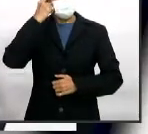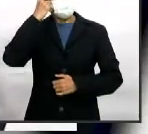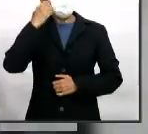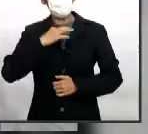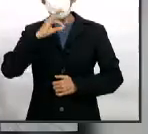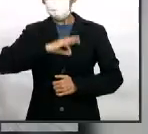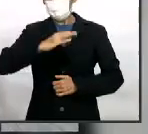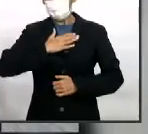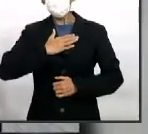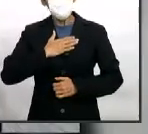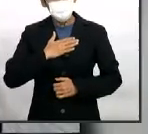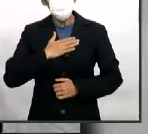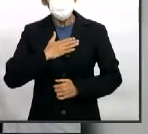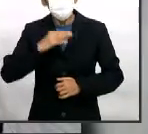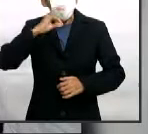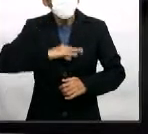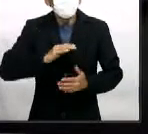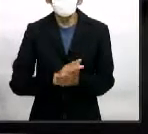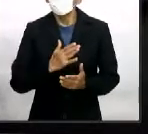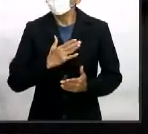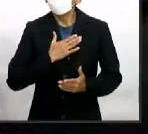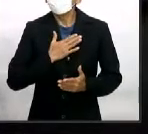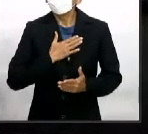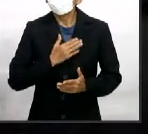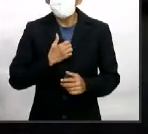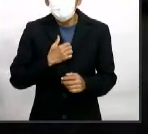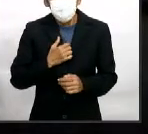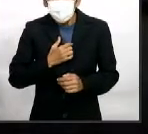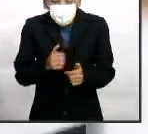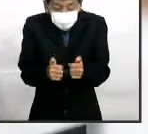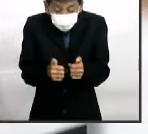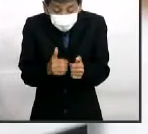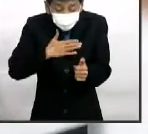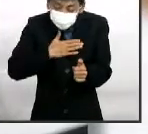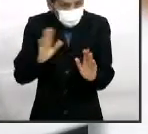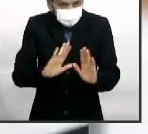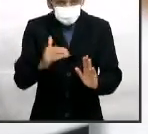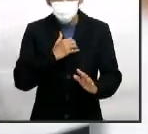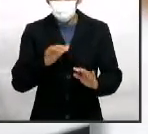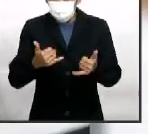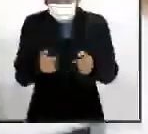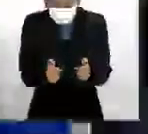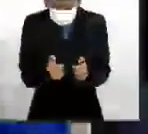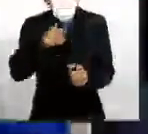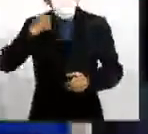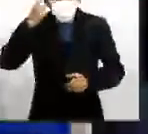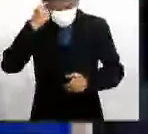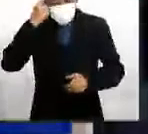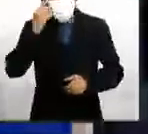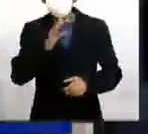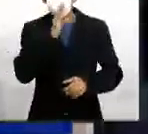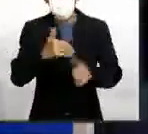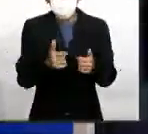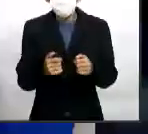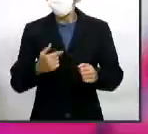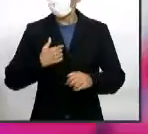เรารู้สึกว่าเพราะจริงๆเราเองก็ไม่ใช่เป็นเด็กที่เด็ดเกมแล้วเราก็มองว่าจริงๆถ้าคนเล่นเกมจริงๆจะรู้ว่าถ้า